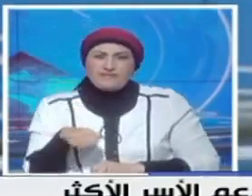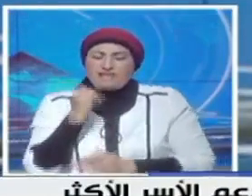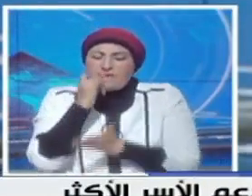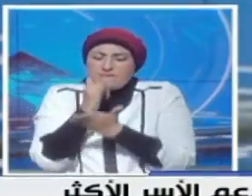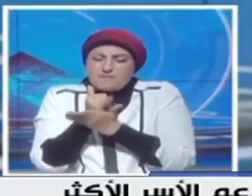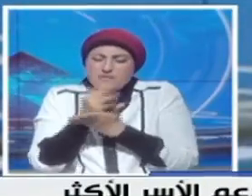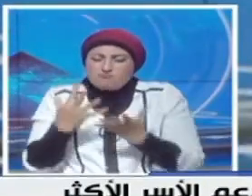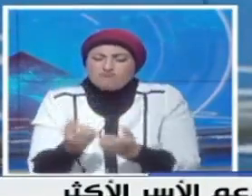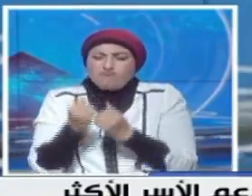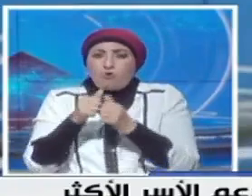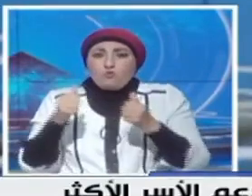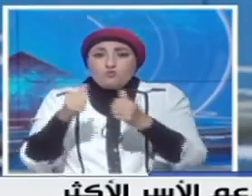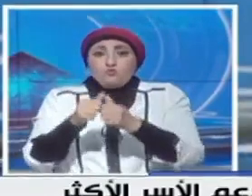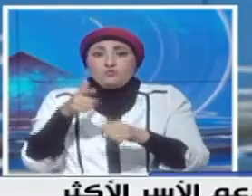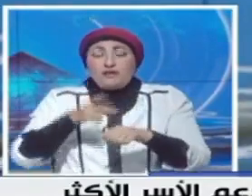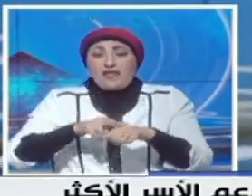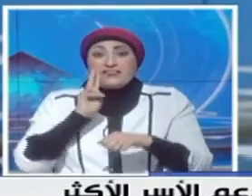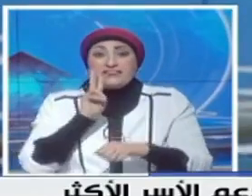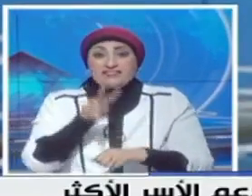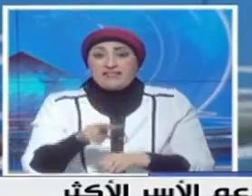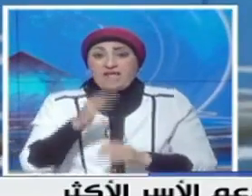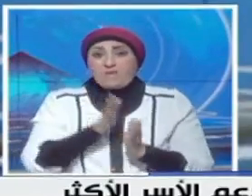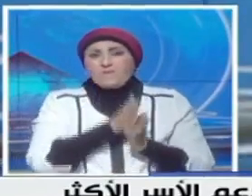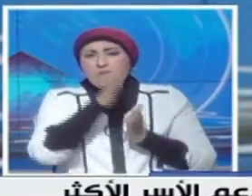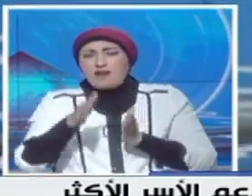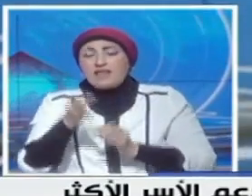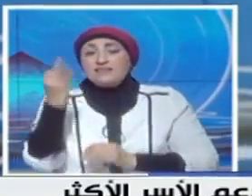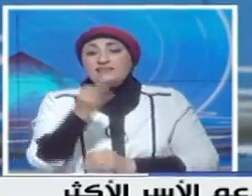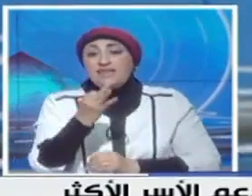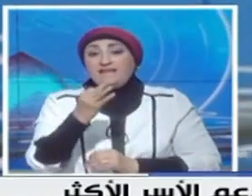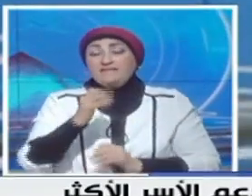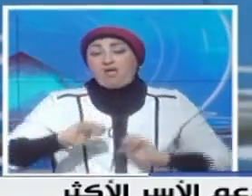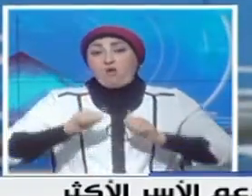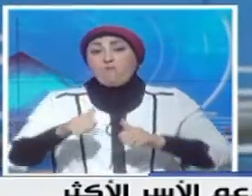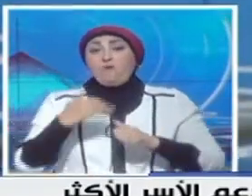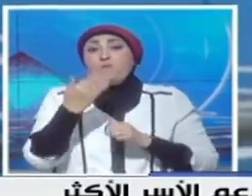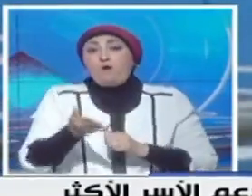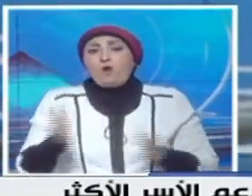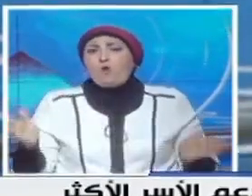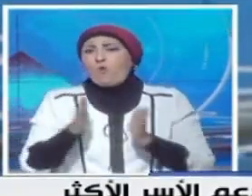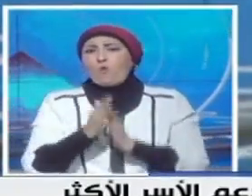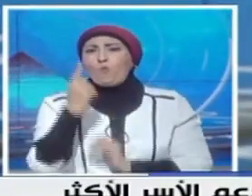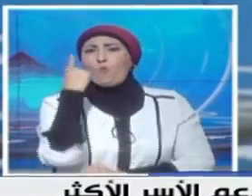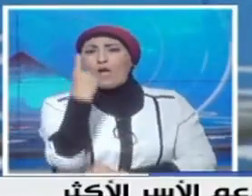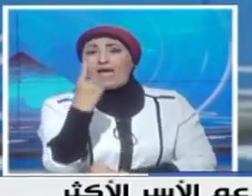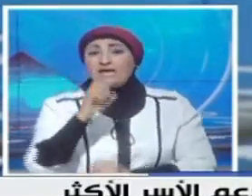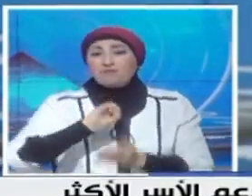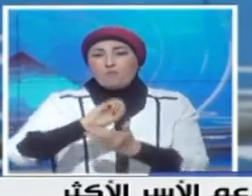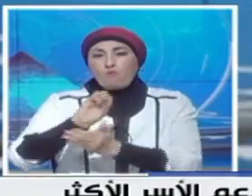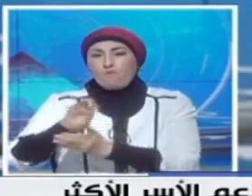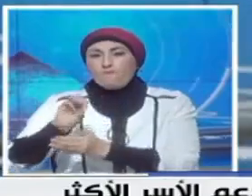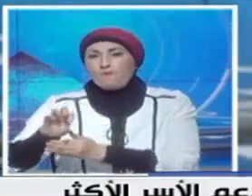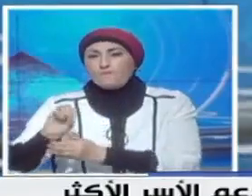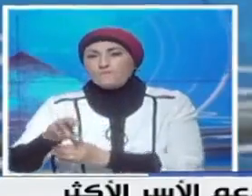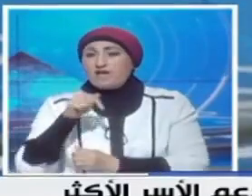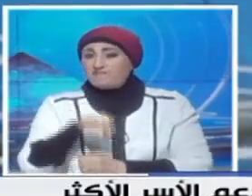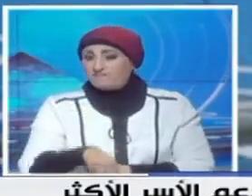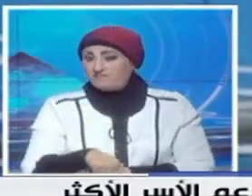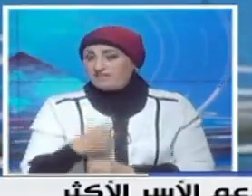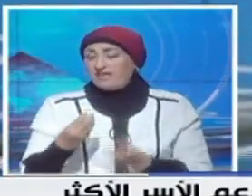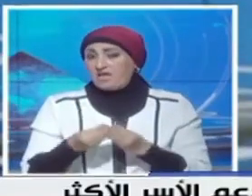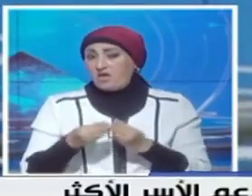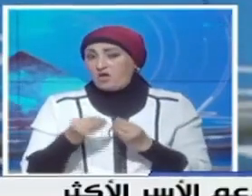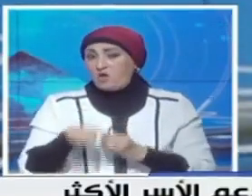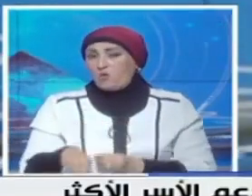المعيلة، أطلقت الوزارة المرحلة الثالثة من مبادرة كلنا واحد معك في كل مكان